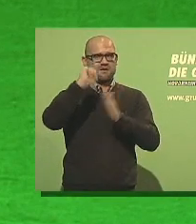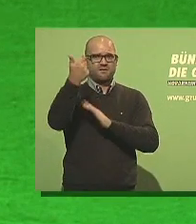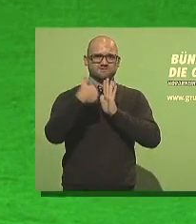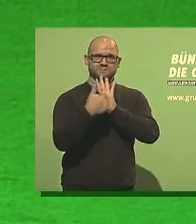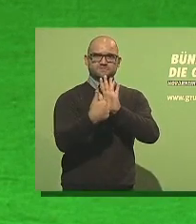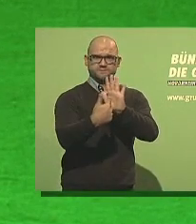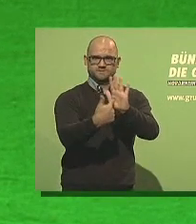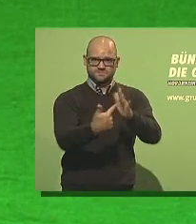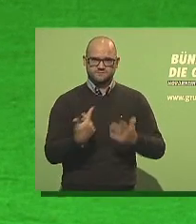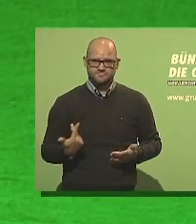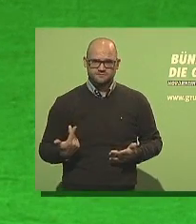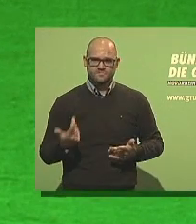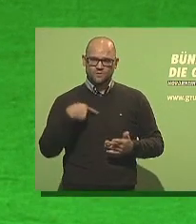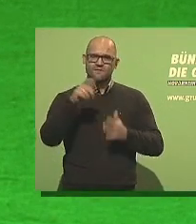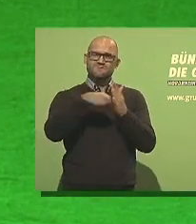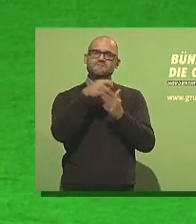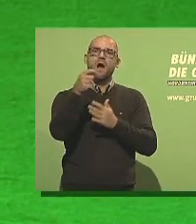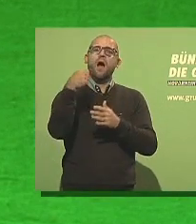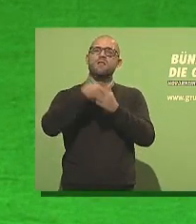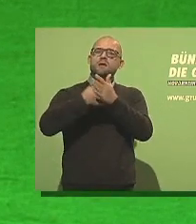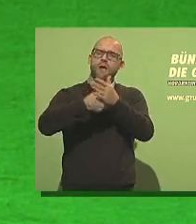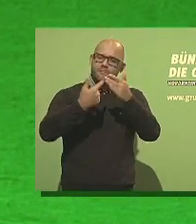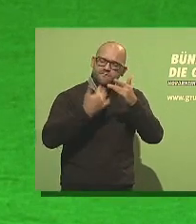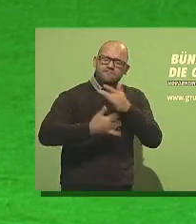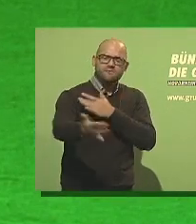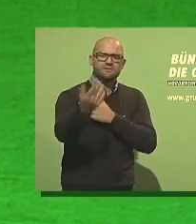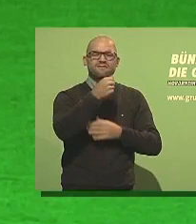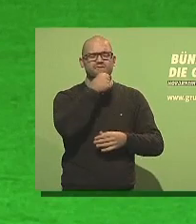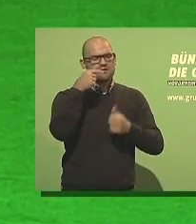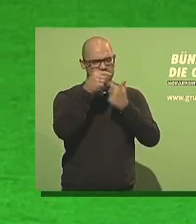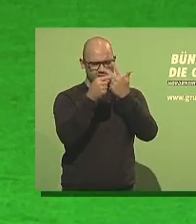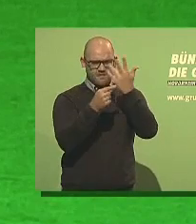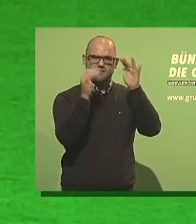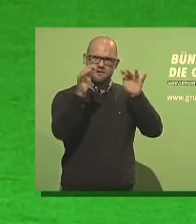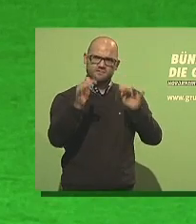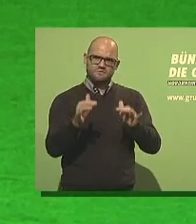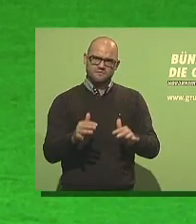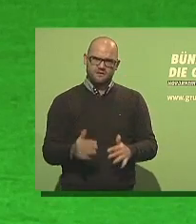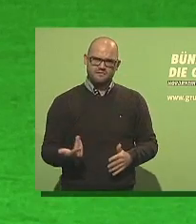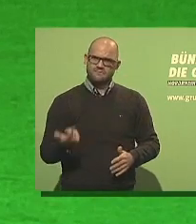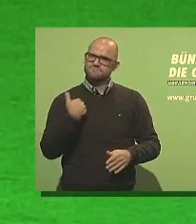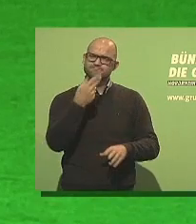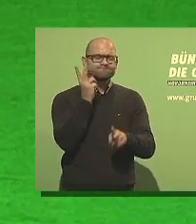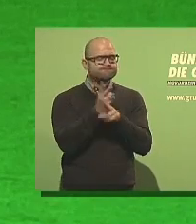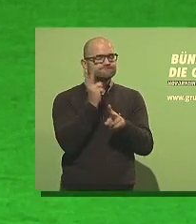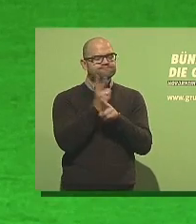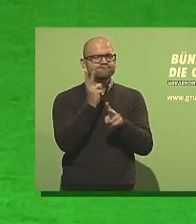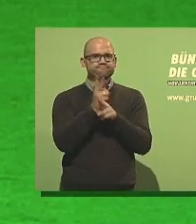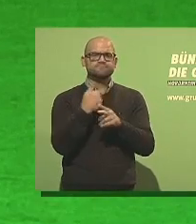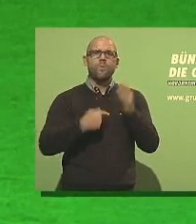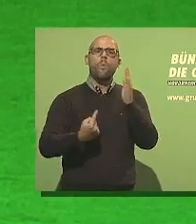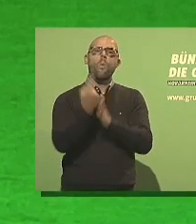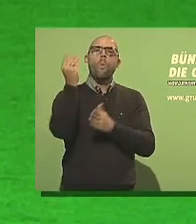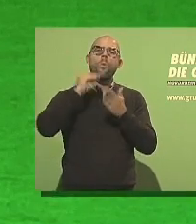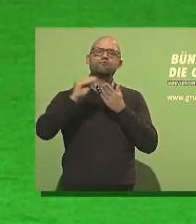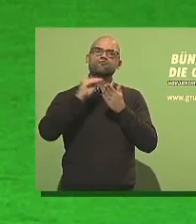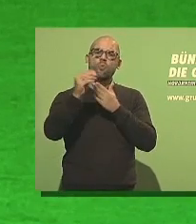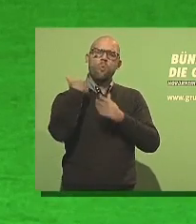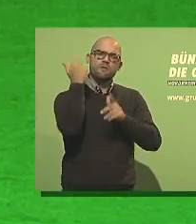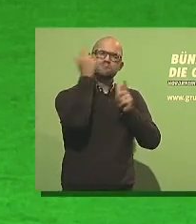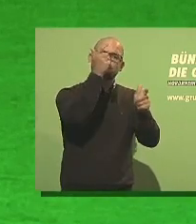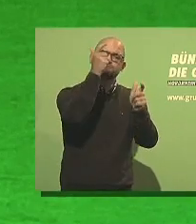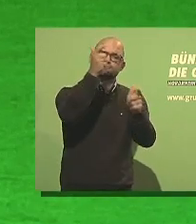einiges anzubieten haben. Ich meine, mein Job ist sowieso, eigentlich eine permanente Hochschultour zu machen. Und das ist etwas, was ich mit